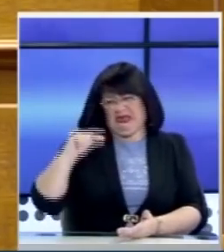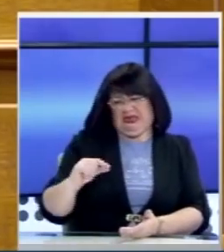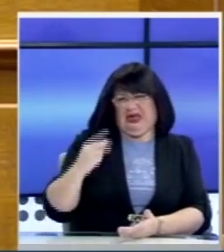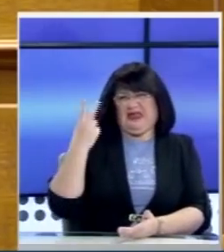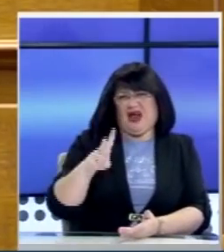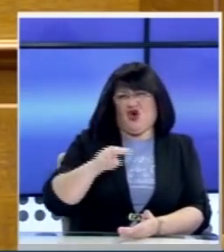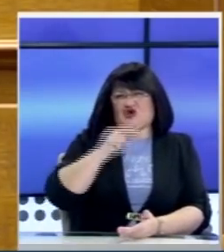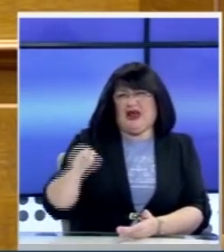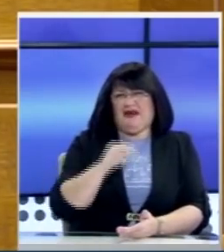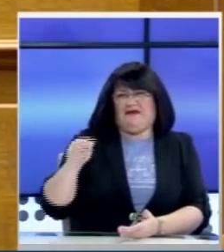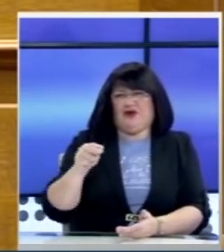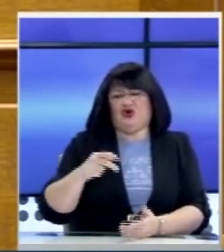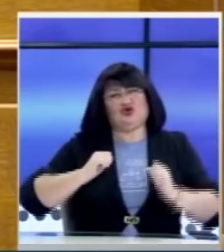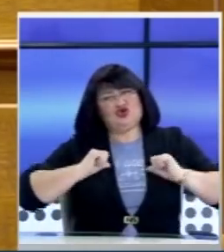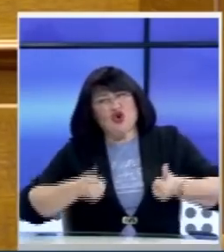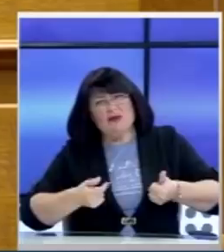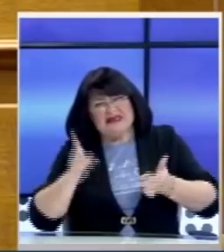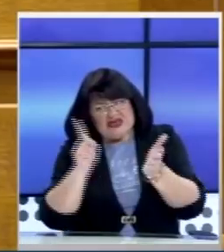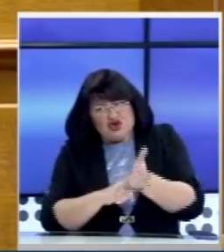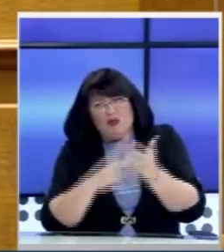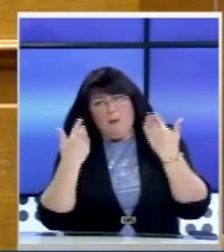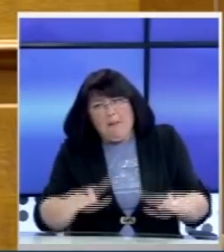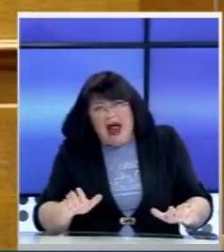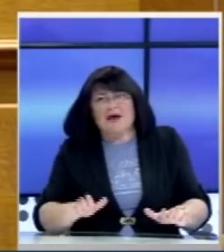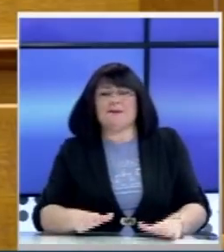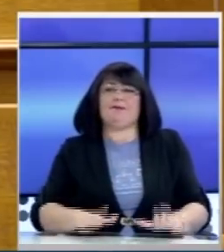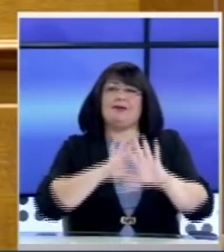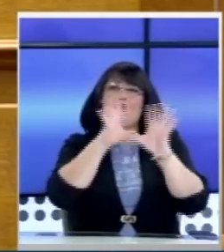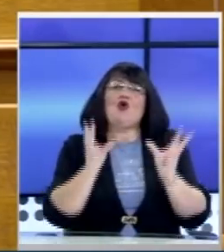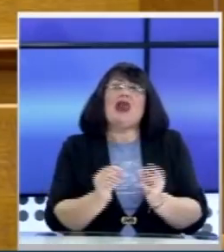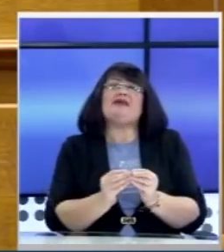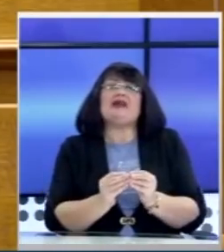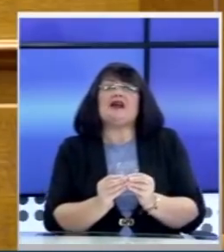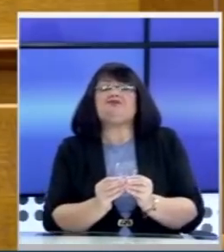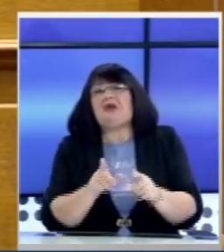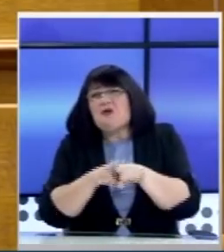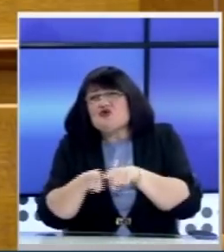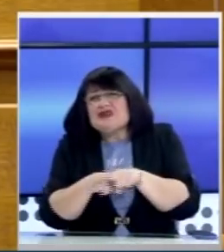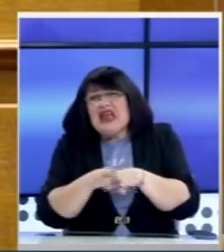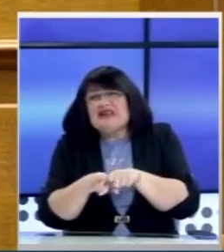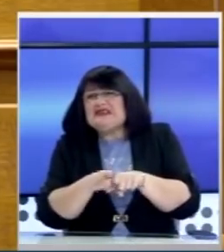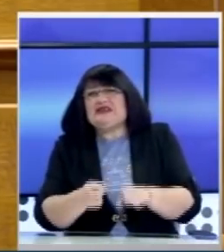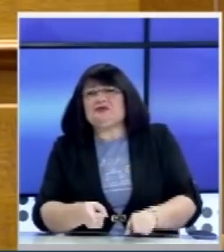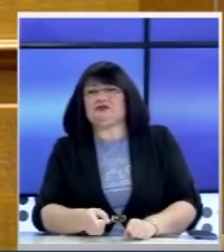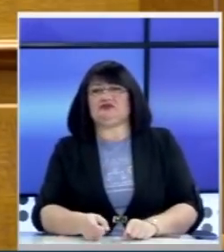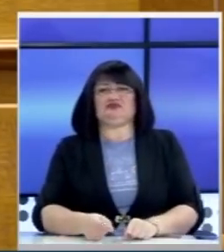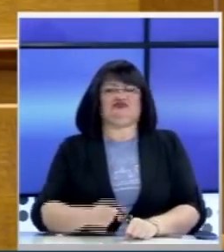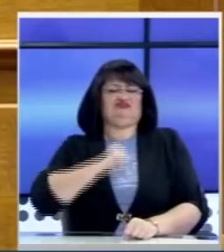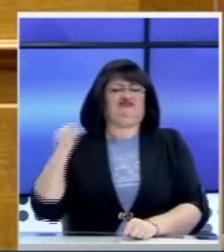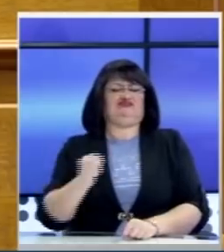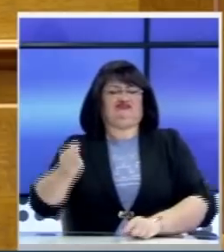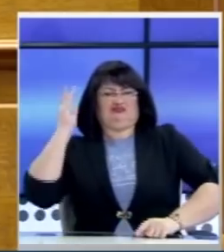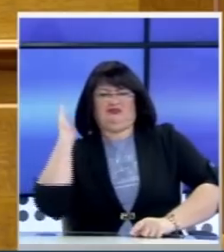200 ευρώ που τολμήσατε να νομοθετήσετε? Όλα αυτά συνοδεύονται βέβαια όπως πάντα με αυταρχισμό και